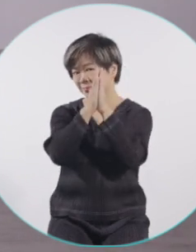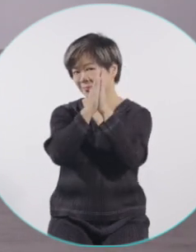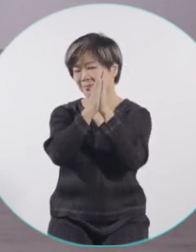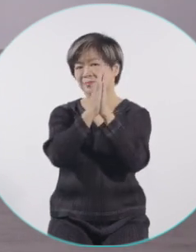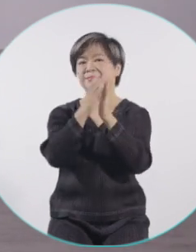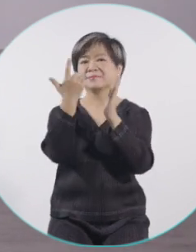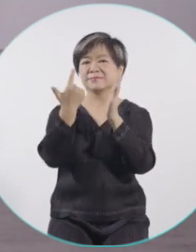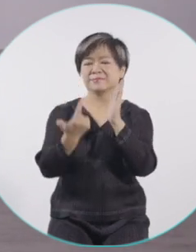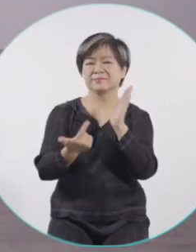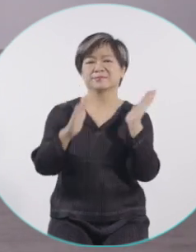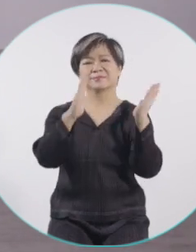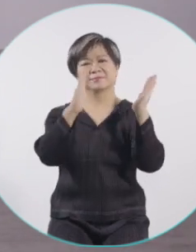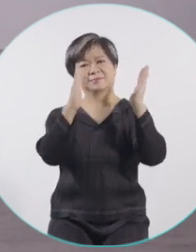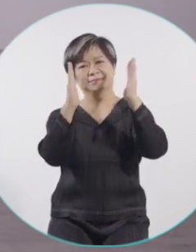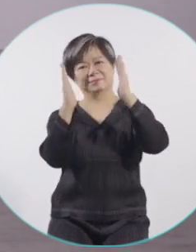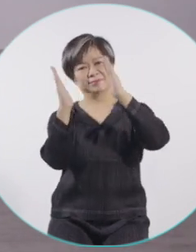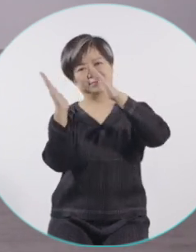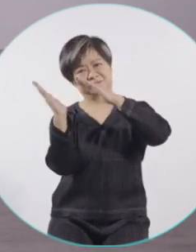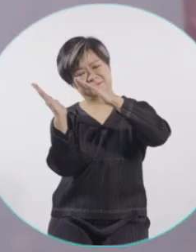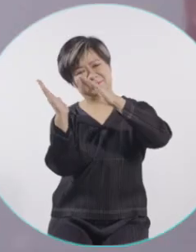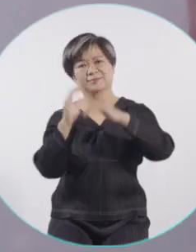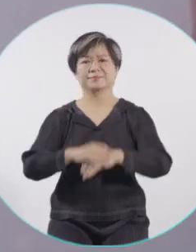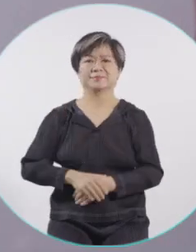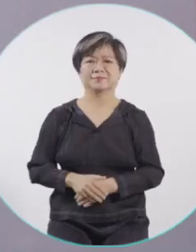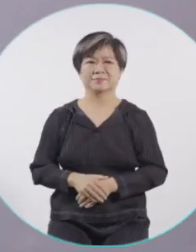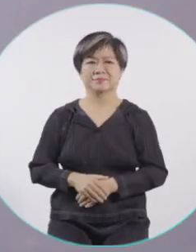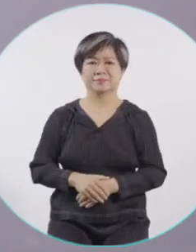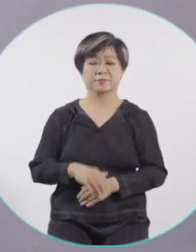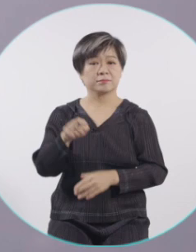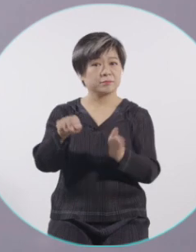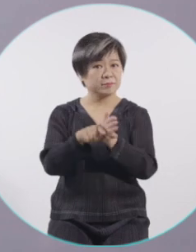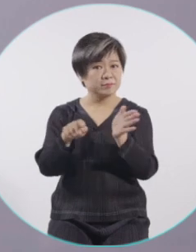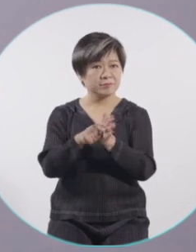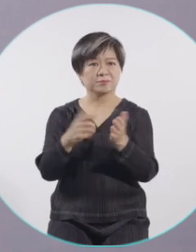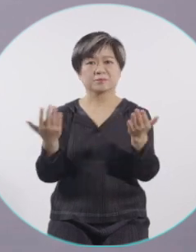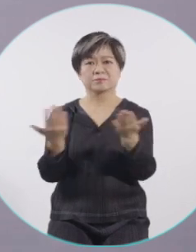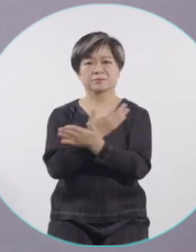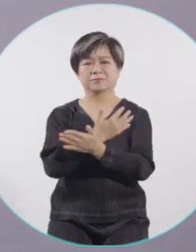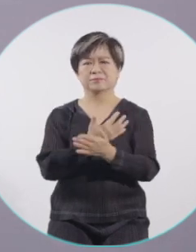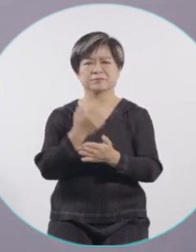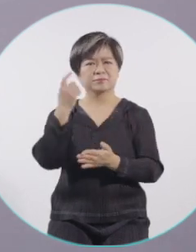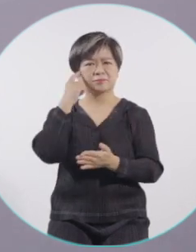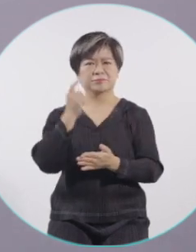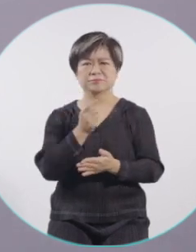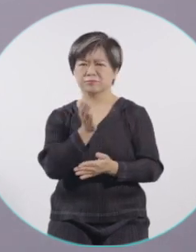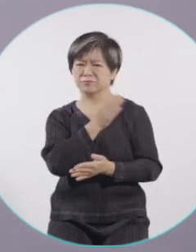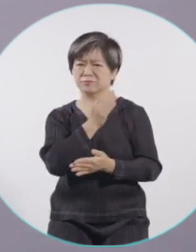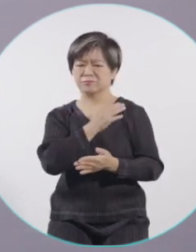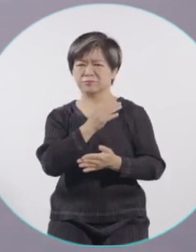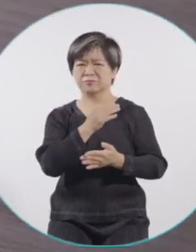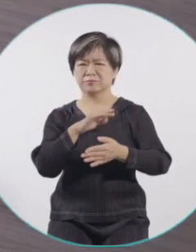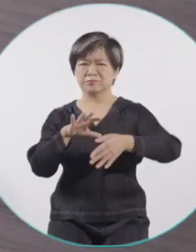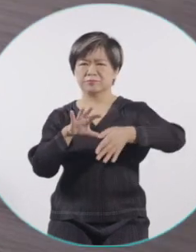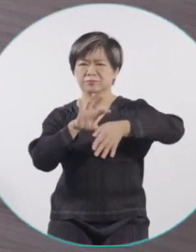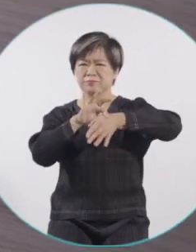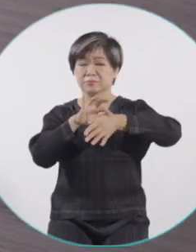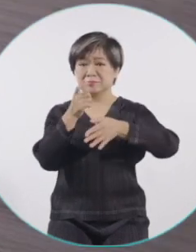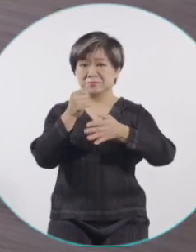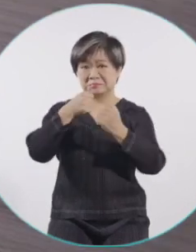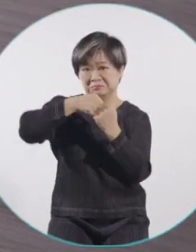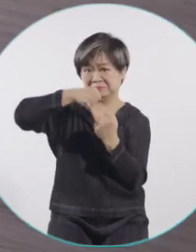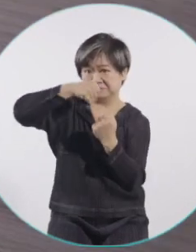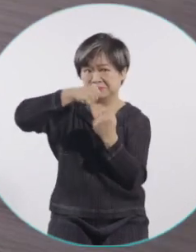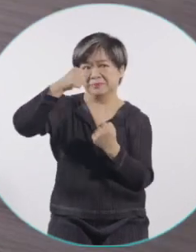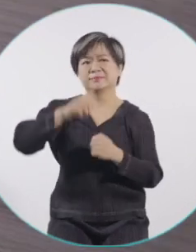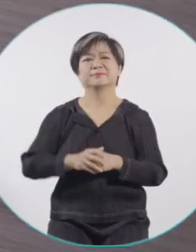体慢慢的向右边做侧弯。那这个时候呢，一样会换成左边的腰部会稍微有一点紧紧的。那接